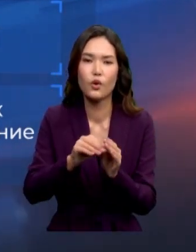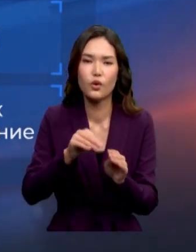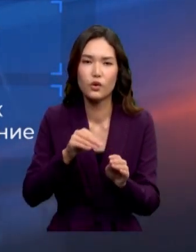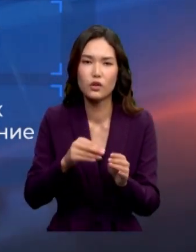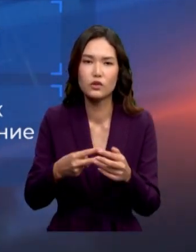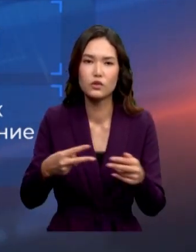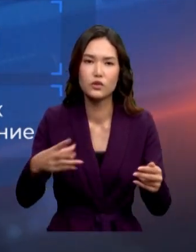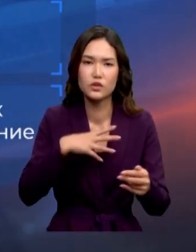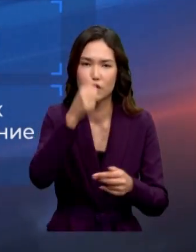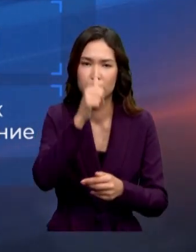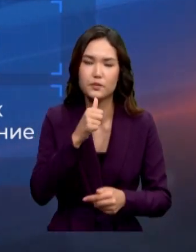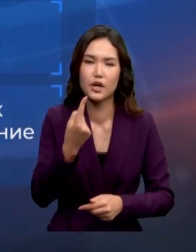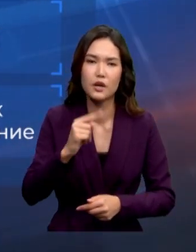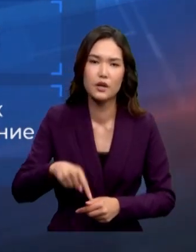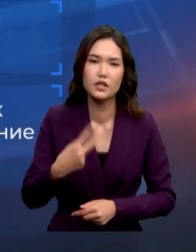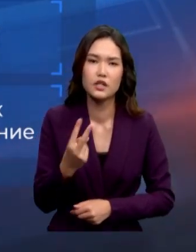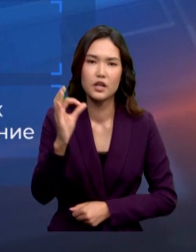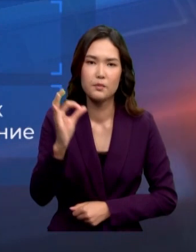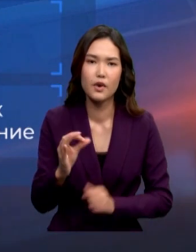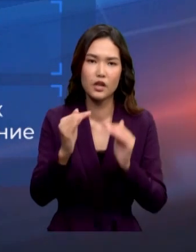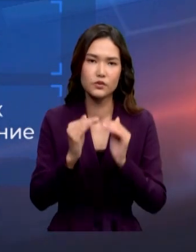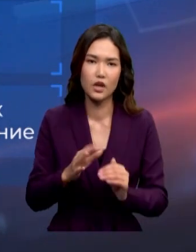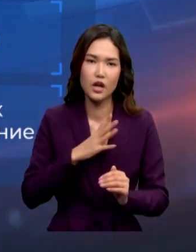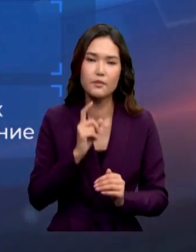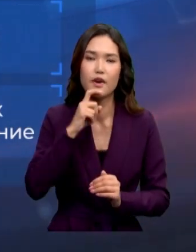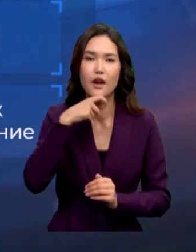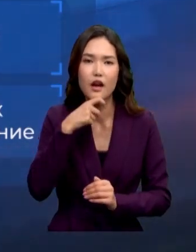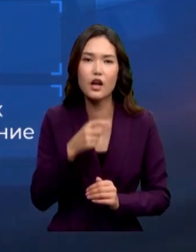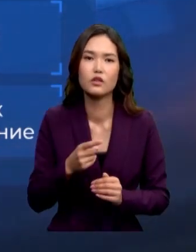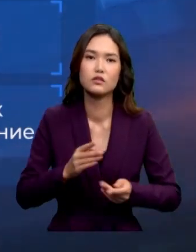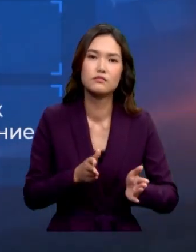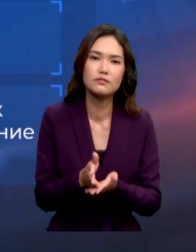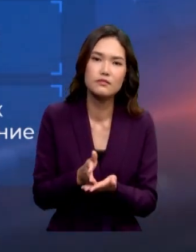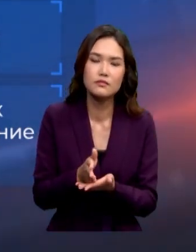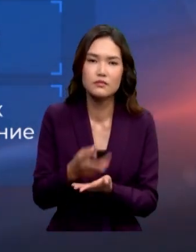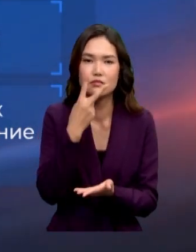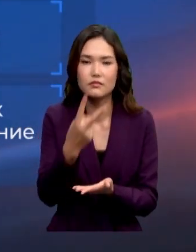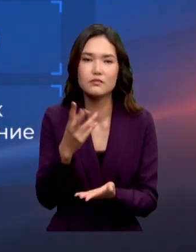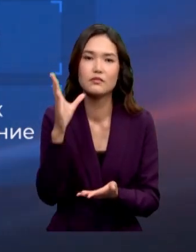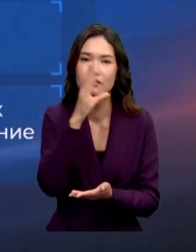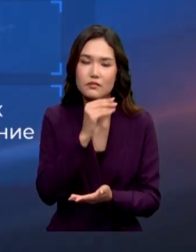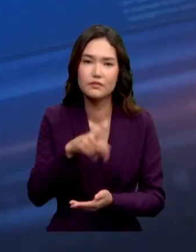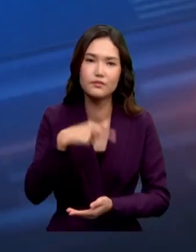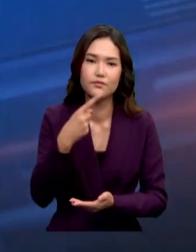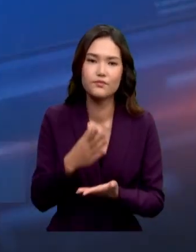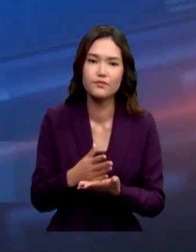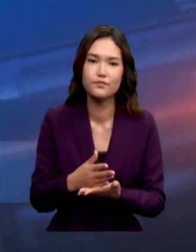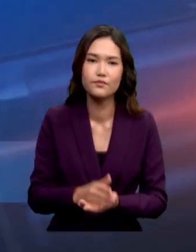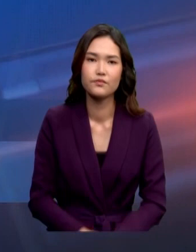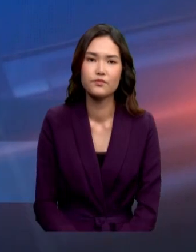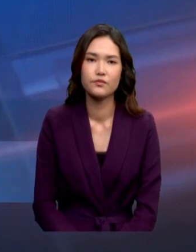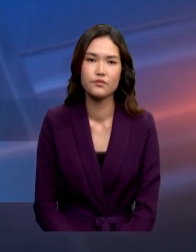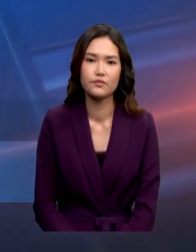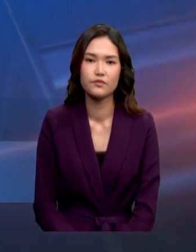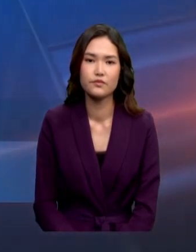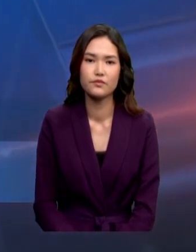Маусым айында 1,2%-ға төмендеген. Бұл экономикамыз тұрақталып келе жатқанның көрінісі деп айта аламыз ба? Это не